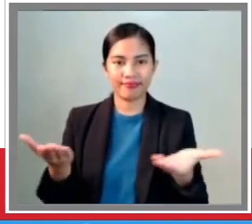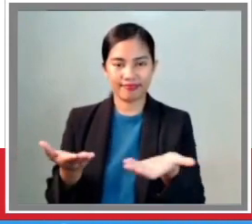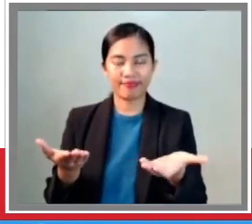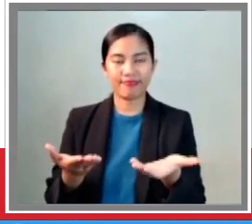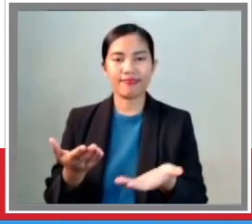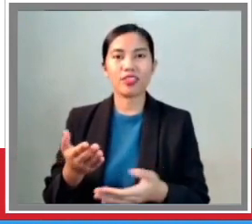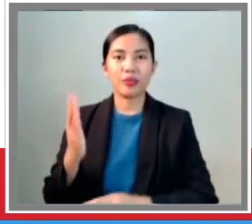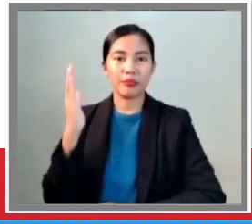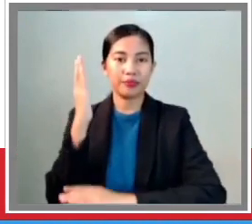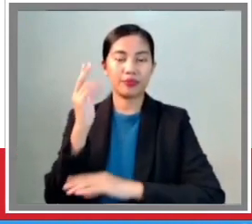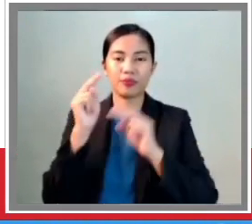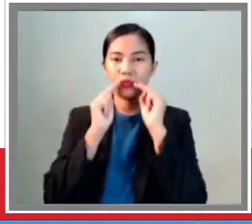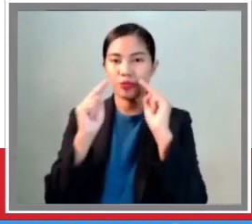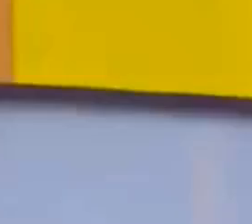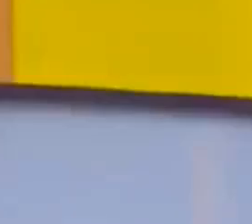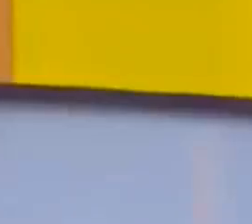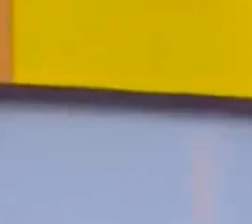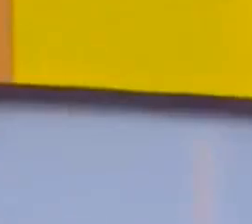po yan.